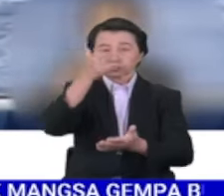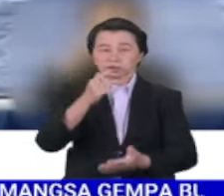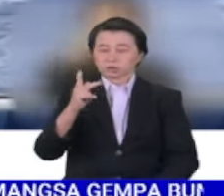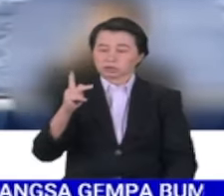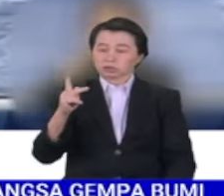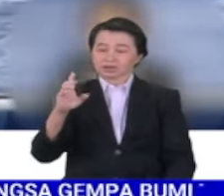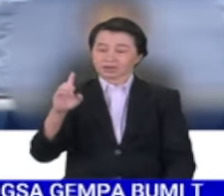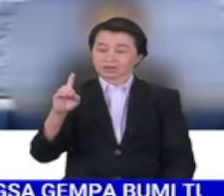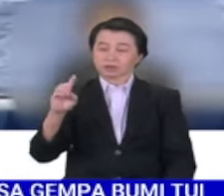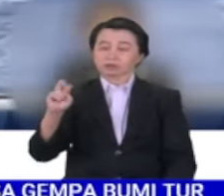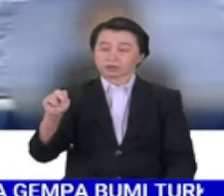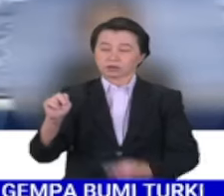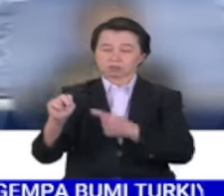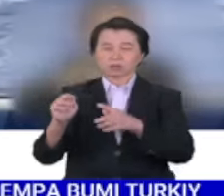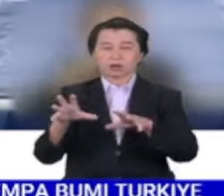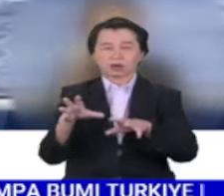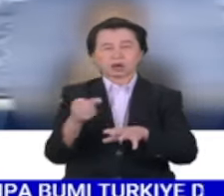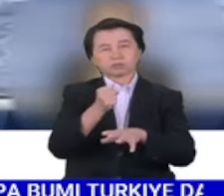Luar Negeri